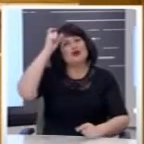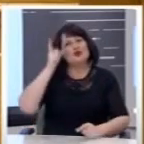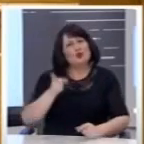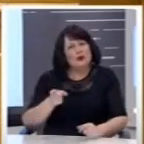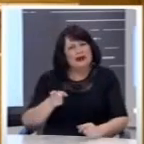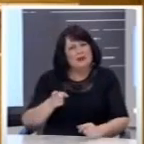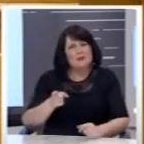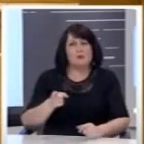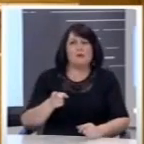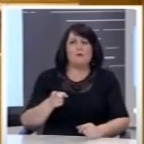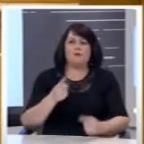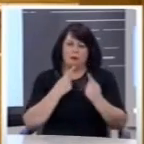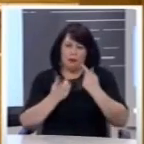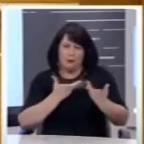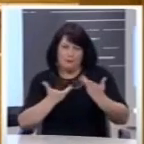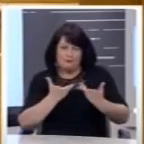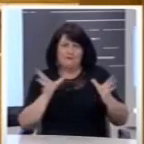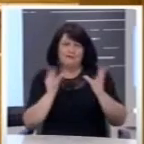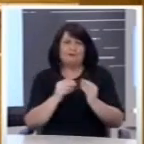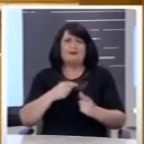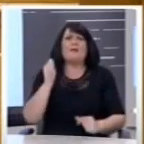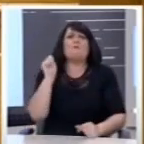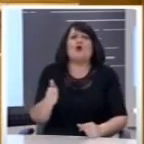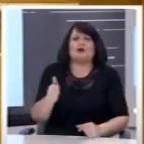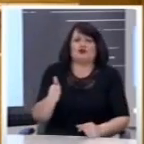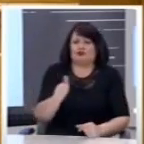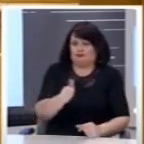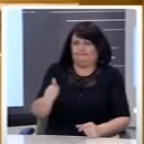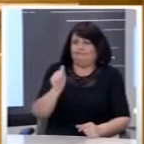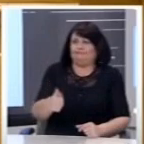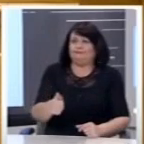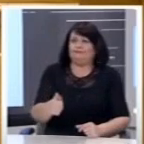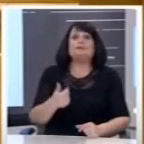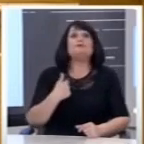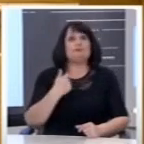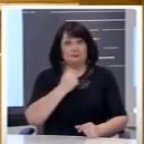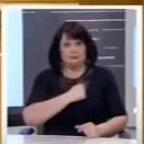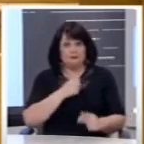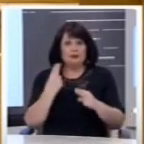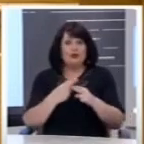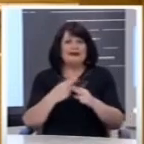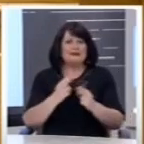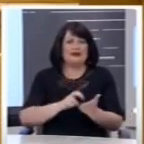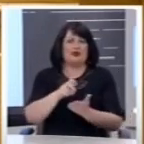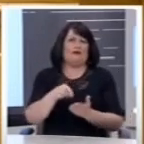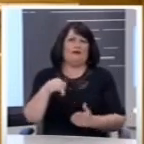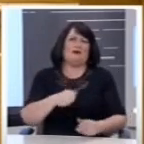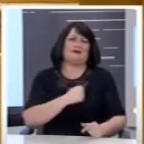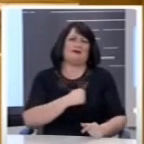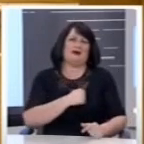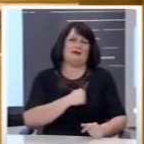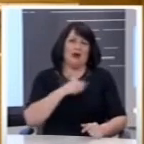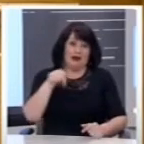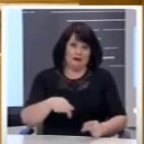βρεθήκαν σε διαπραγματεύσεις για το Κυπριακό μόνοι τους. Και αυτό το θεωρώ σημαντικό βήμα. Διότι χάρη σε